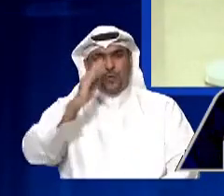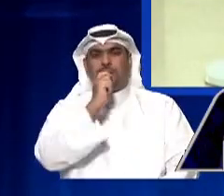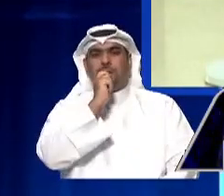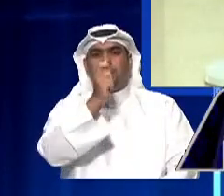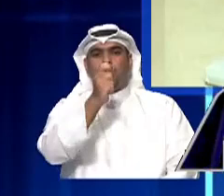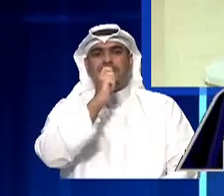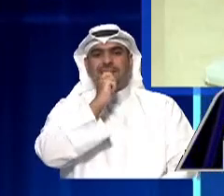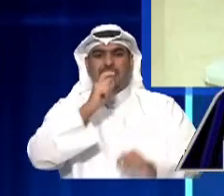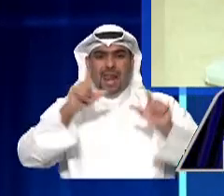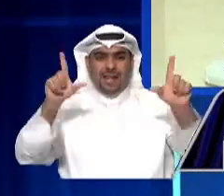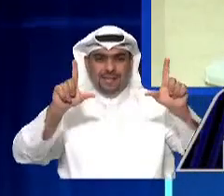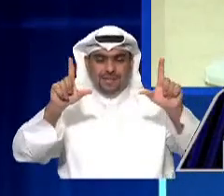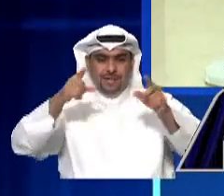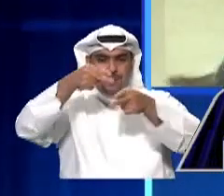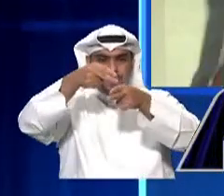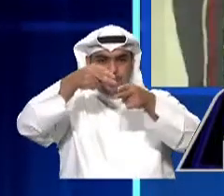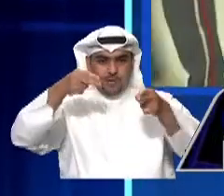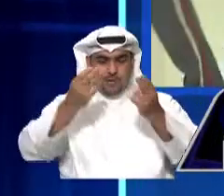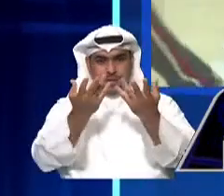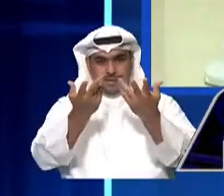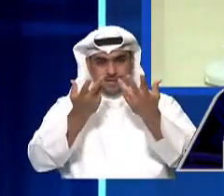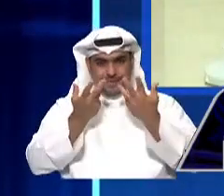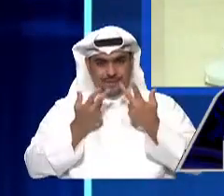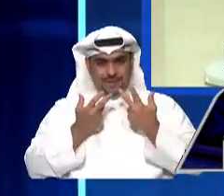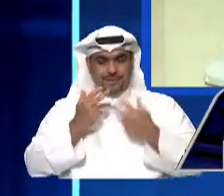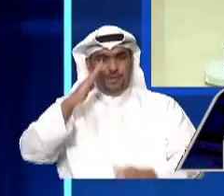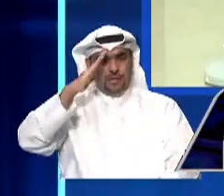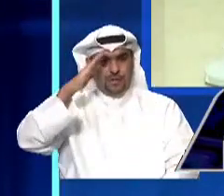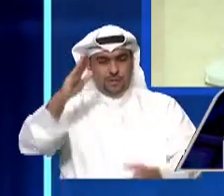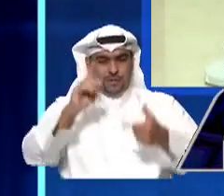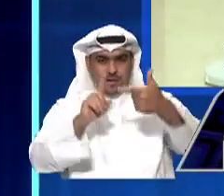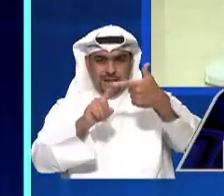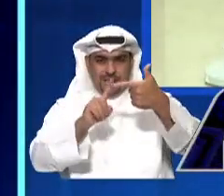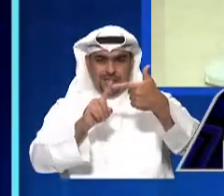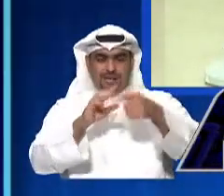تلفزيون دولة الكويت، شكرا جزيلا لك، والشكر موصول أيضا لضيفك الكريم.